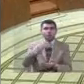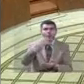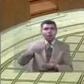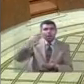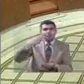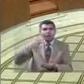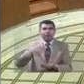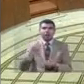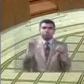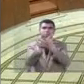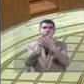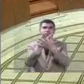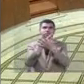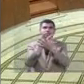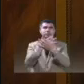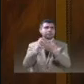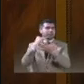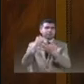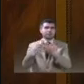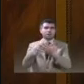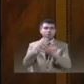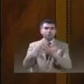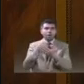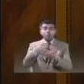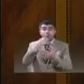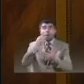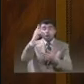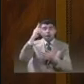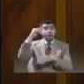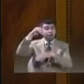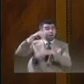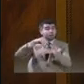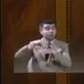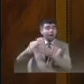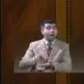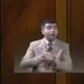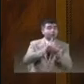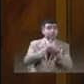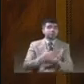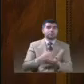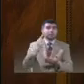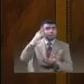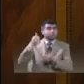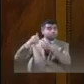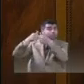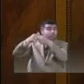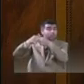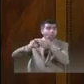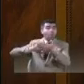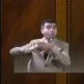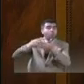لا نستغرب، كيف لا نستغرب فضل الله سبحانه وتعالى علينا ولا نذكر به حين نرى